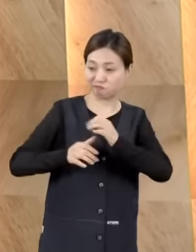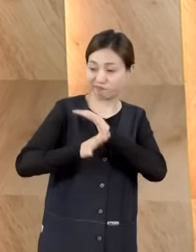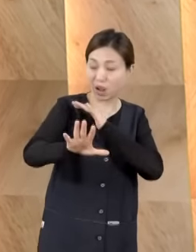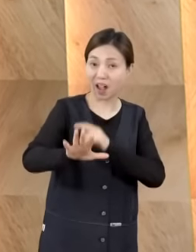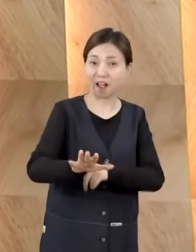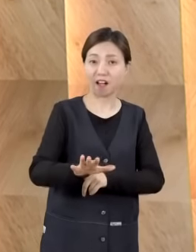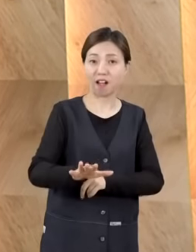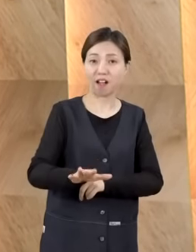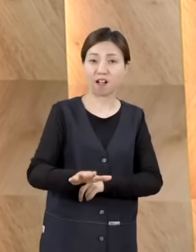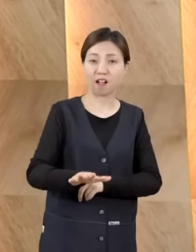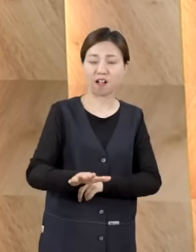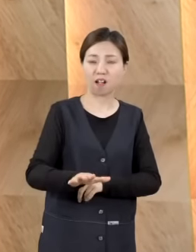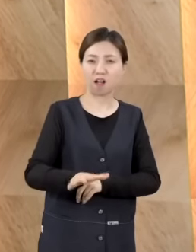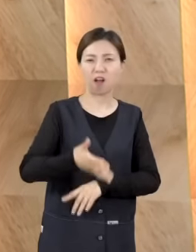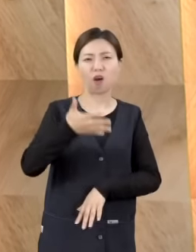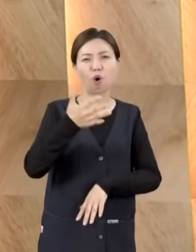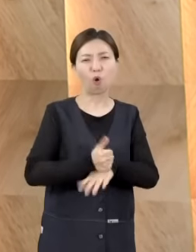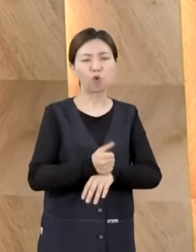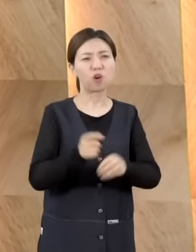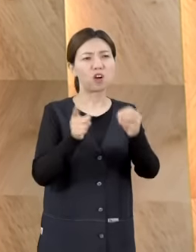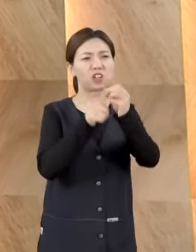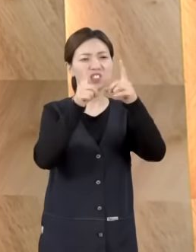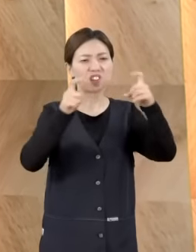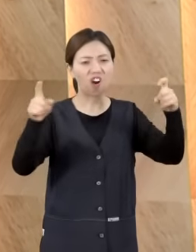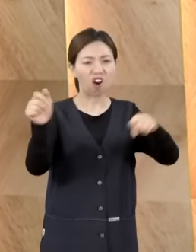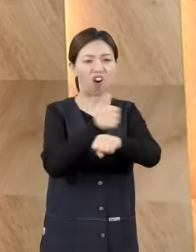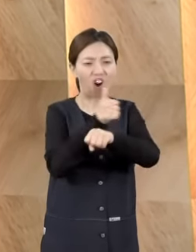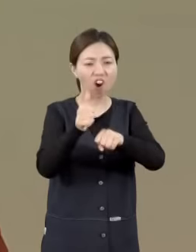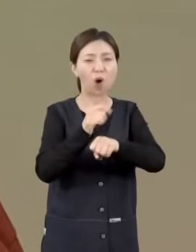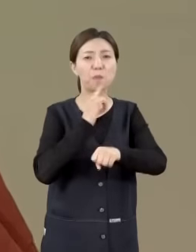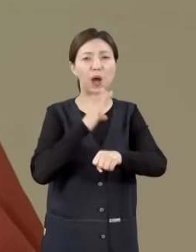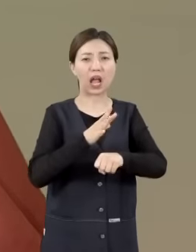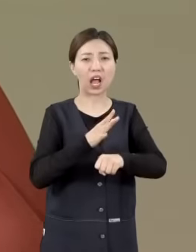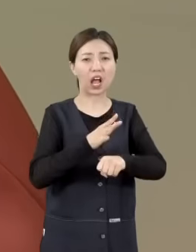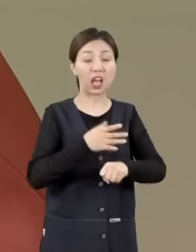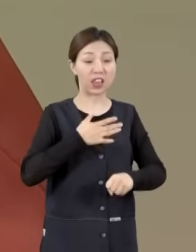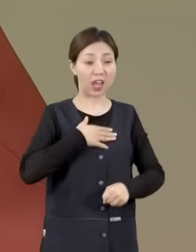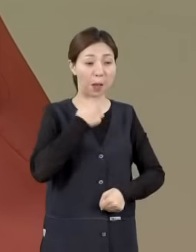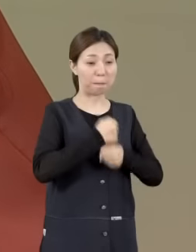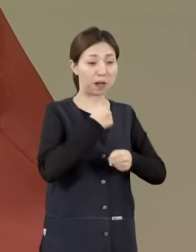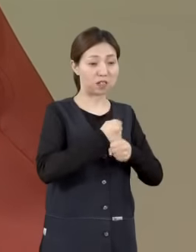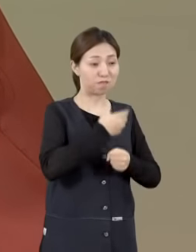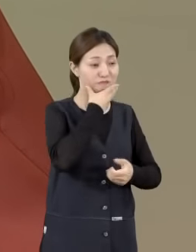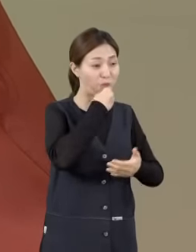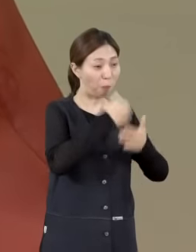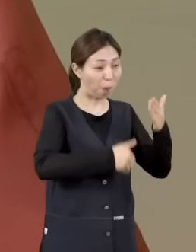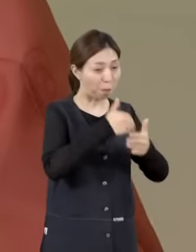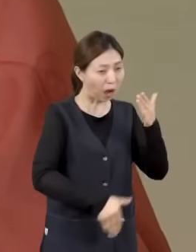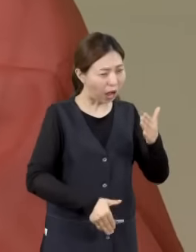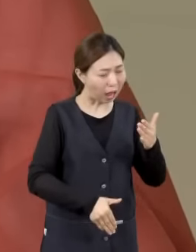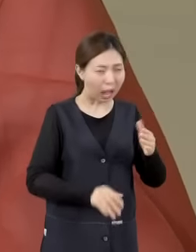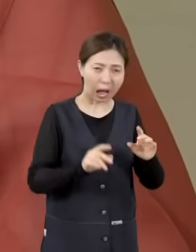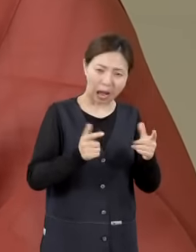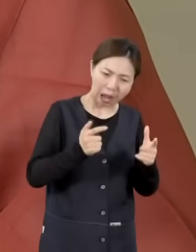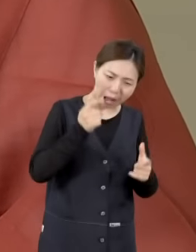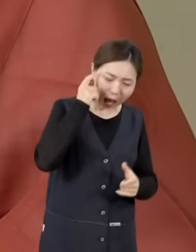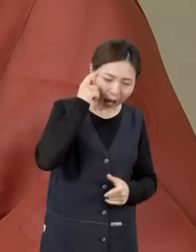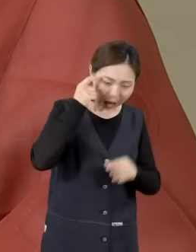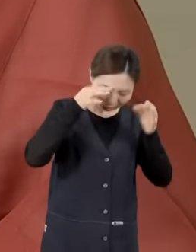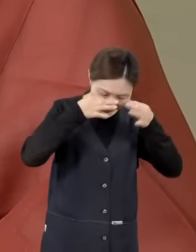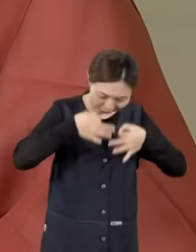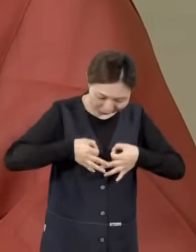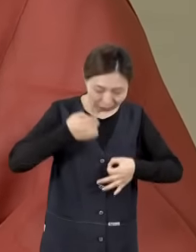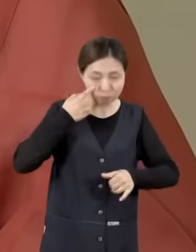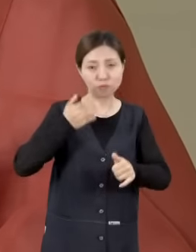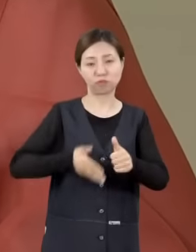함부로 하고 사람들에게 함부로 대하면서 복을 까먹고 있지는 않은가 이걸 생각해 보자는